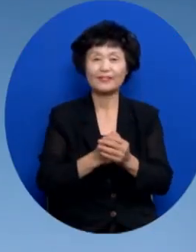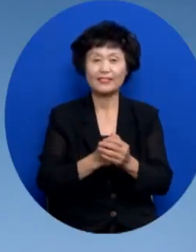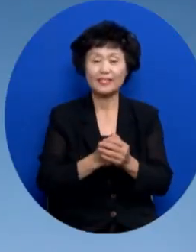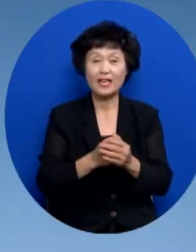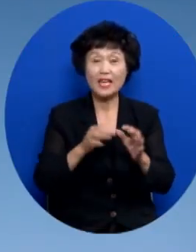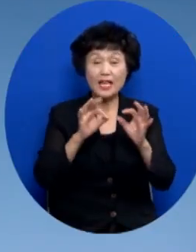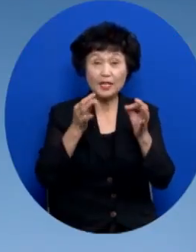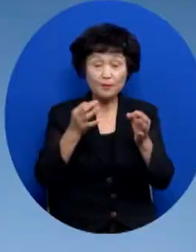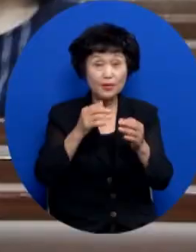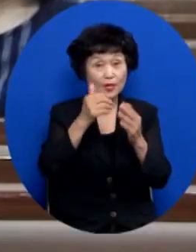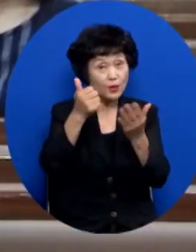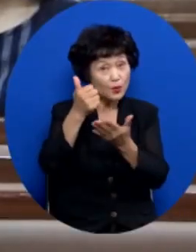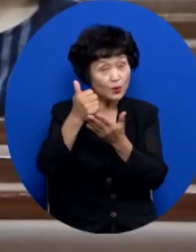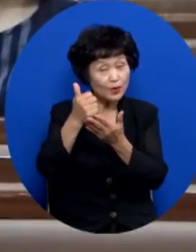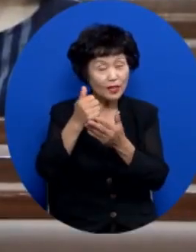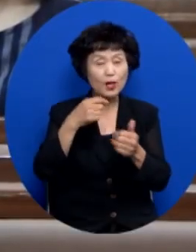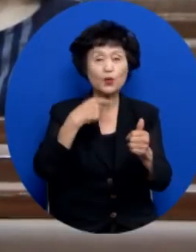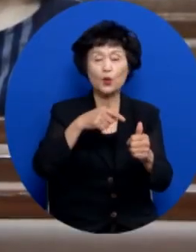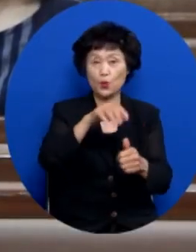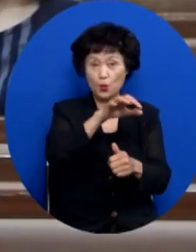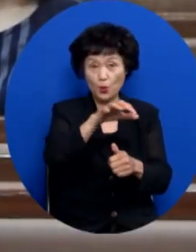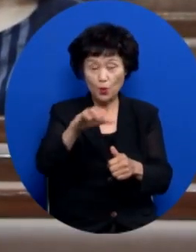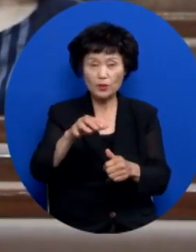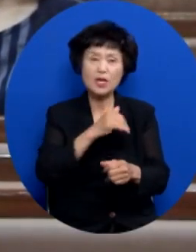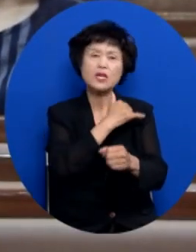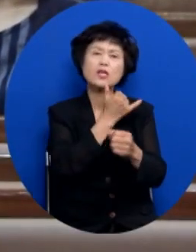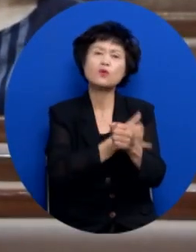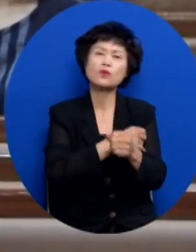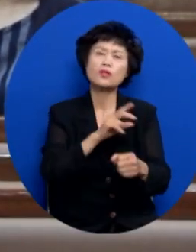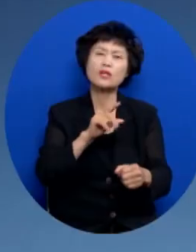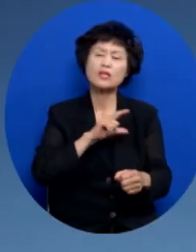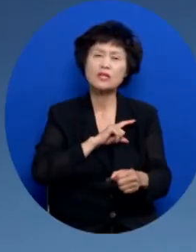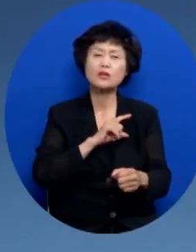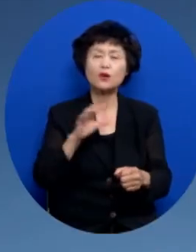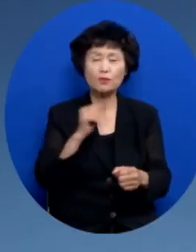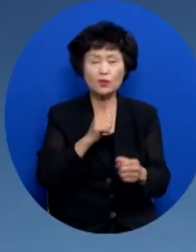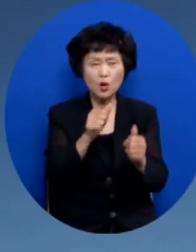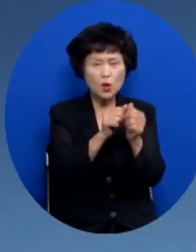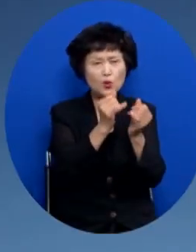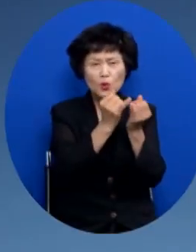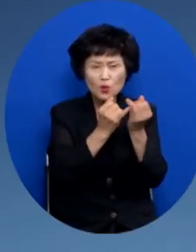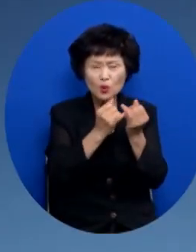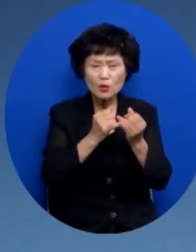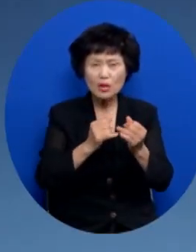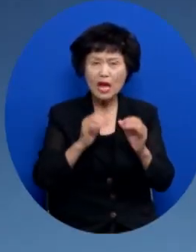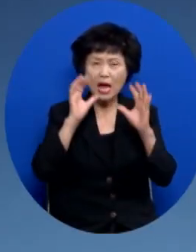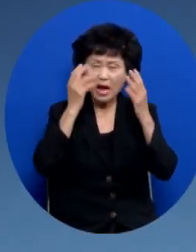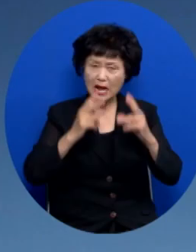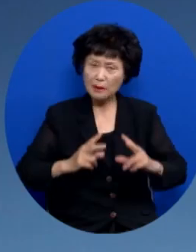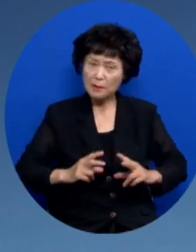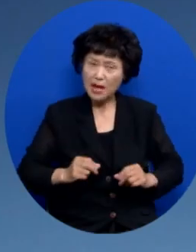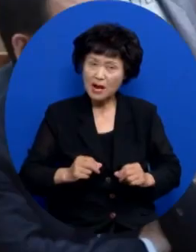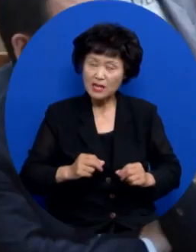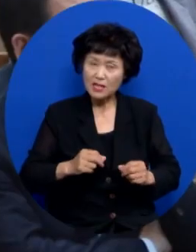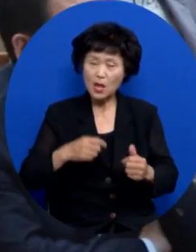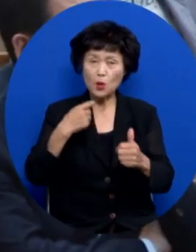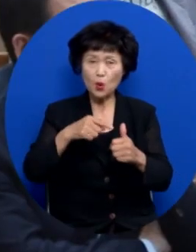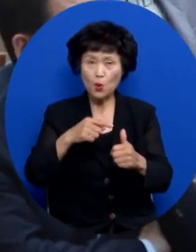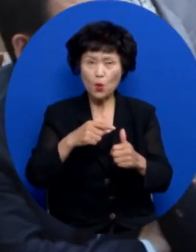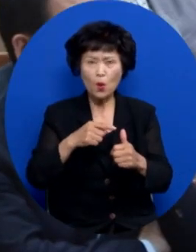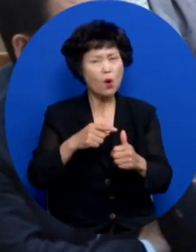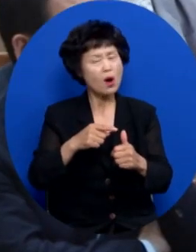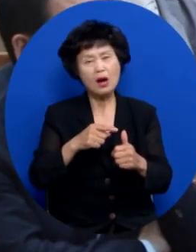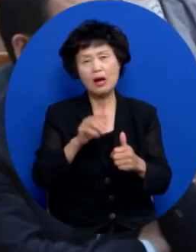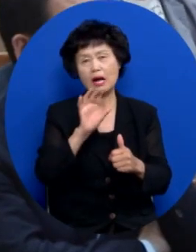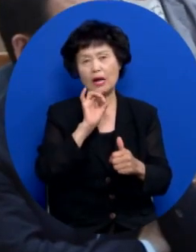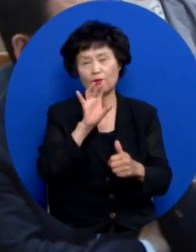김영길 소장은 교육현장에서 인권이라는 이름으로 동성애와 낙태를 긍정적으로 인식하게 교육하고 있다며 바른 인권